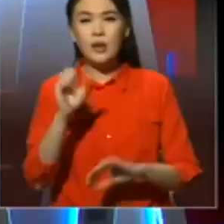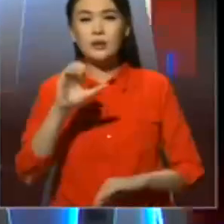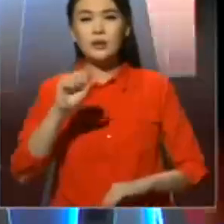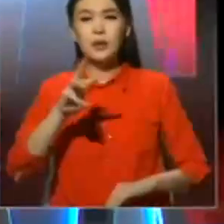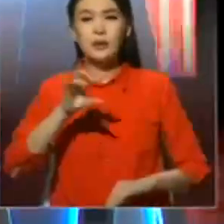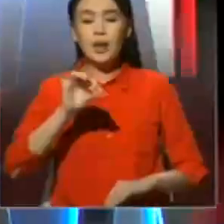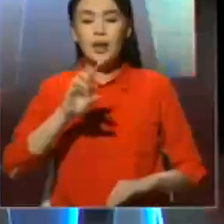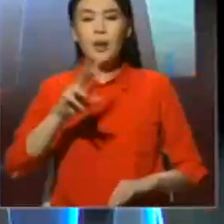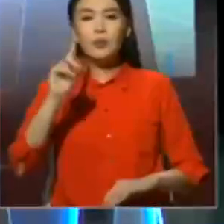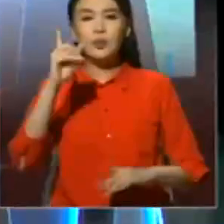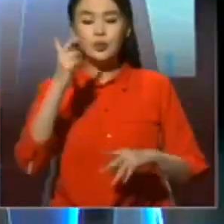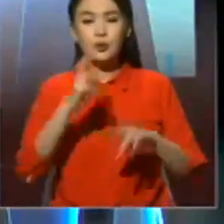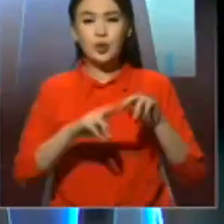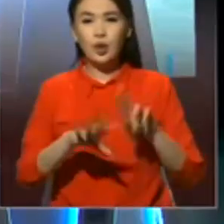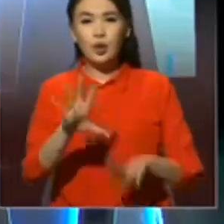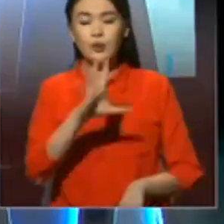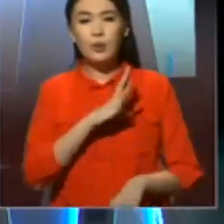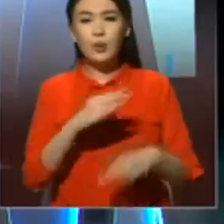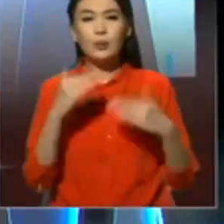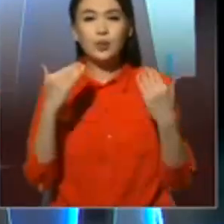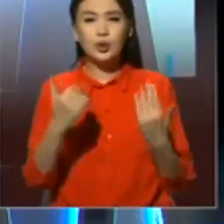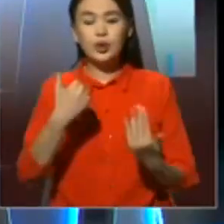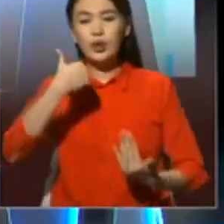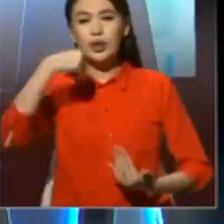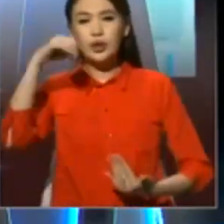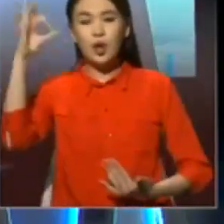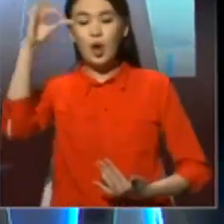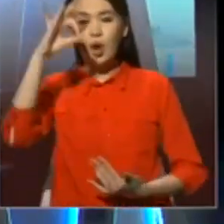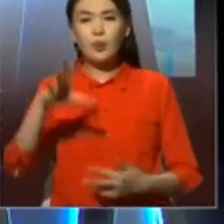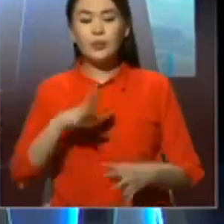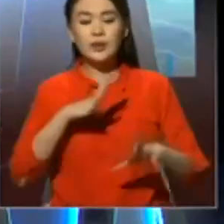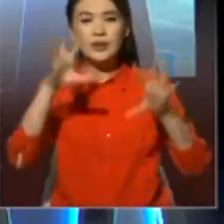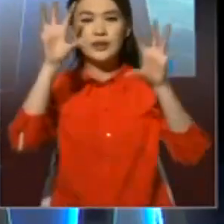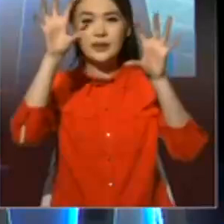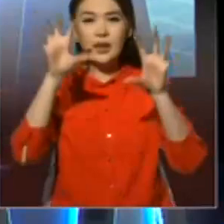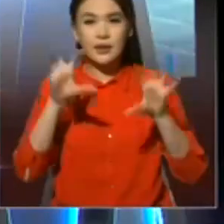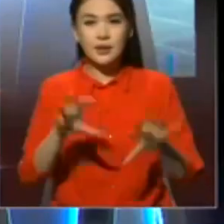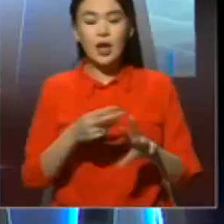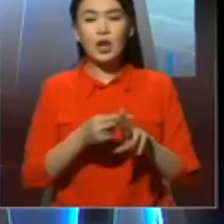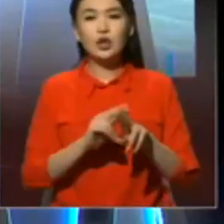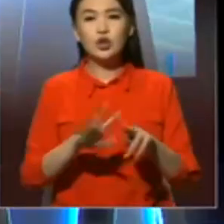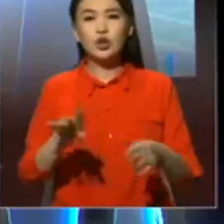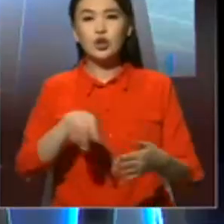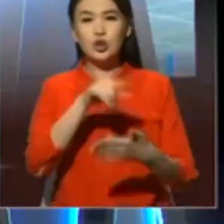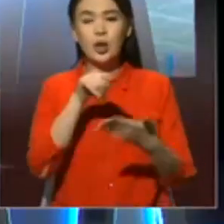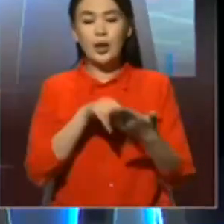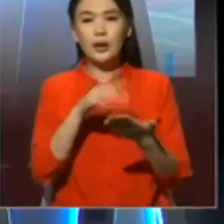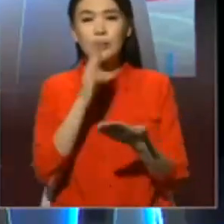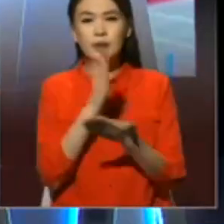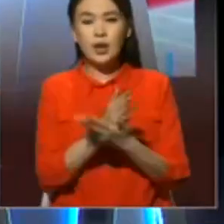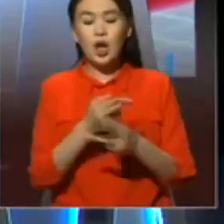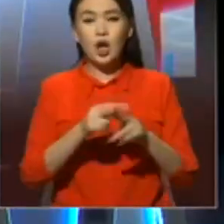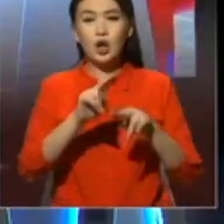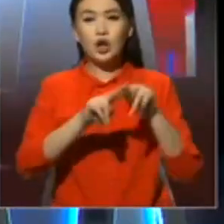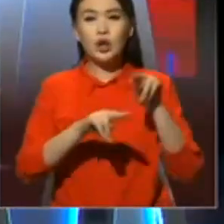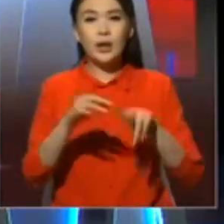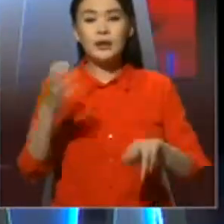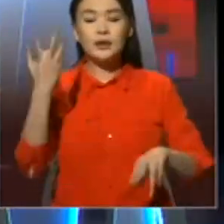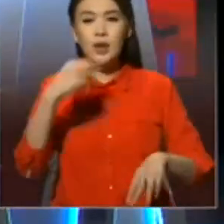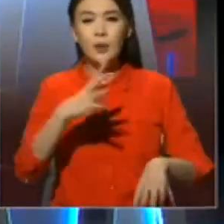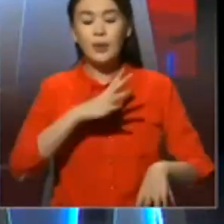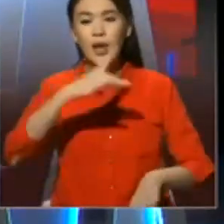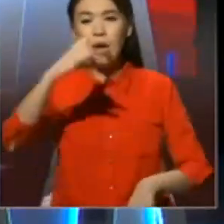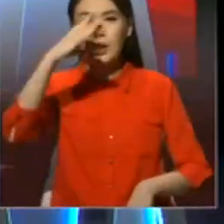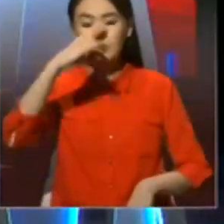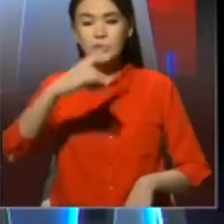құрылды? Кешегі ассамблея мен бүгінгі ассамблеяның айырмашылығы неде деген заңды сұрақ. Заңды болғаны құрылған кезде